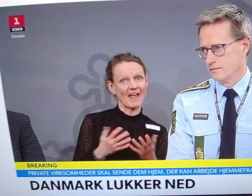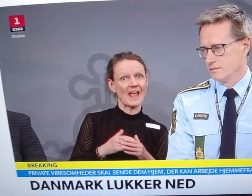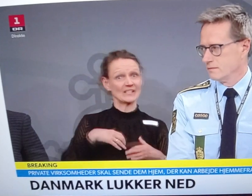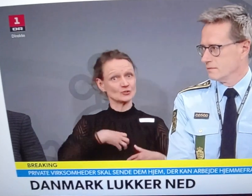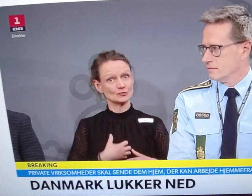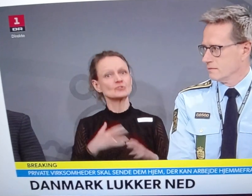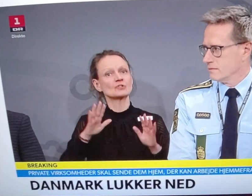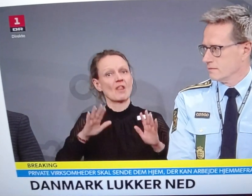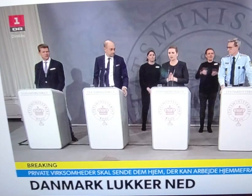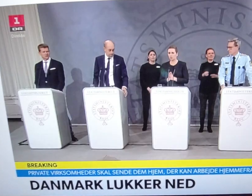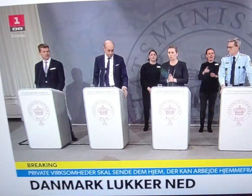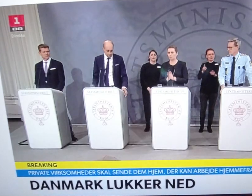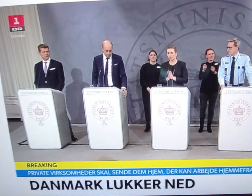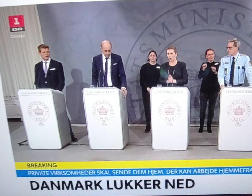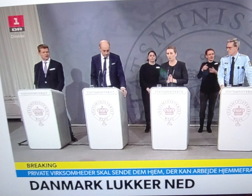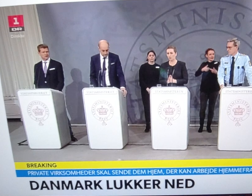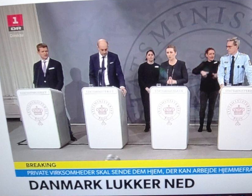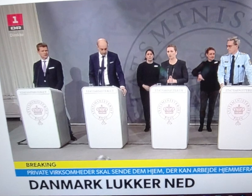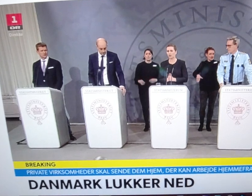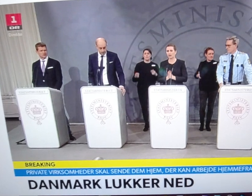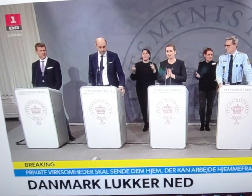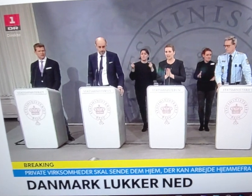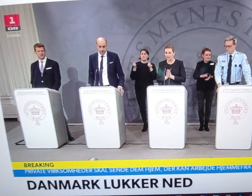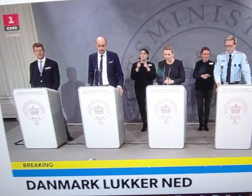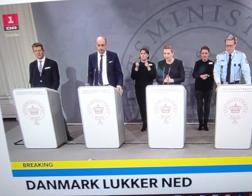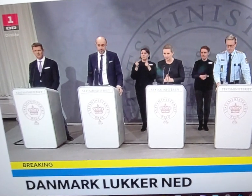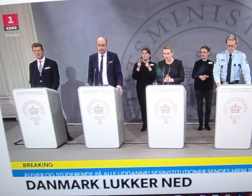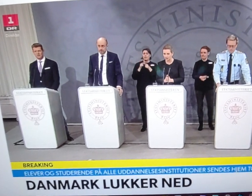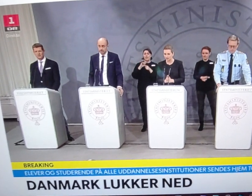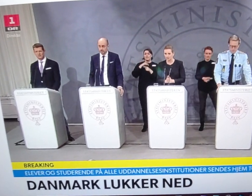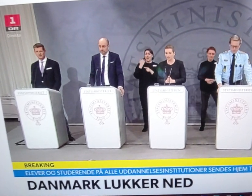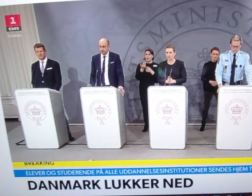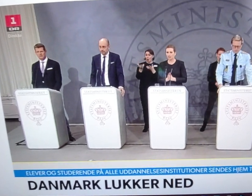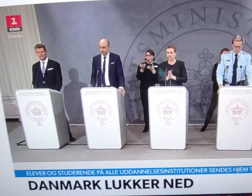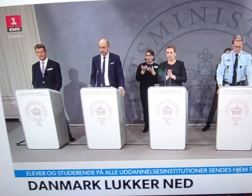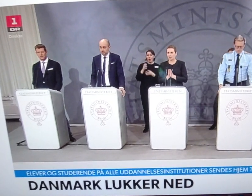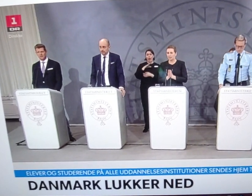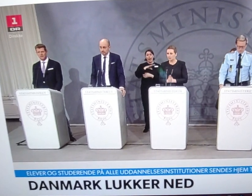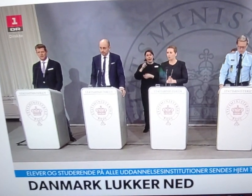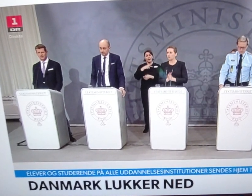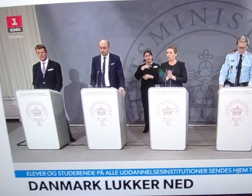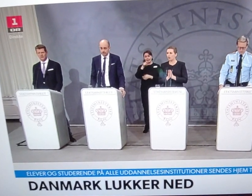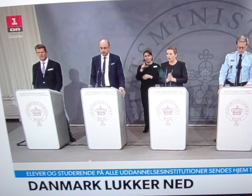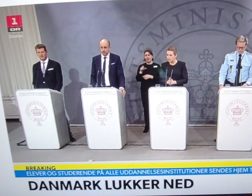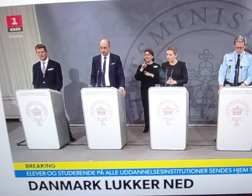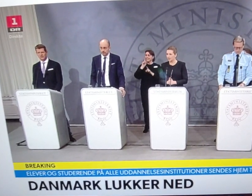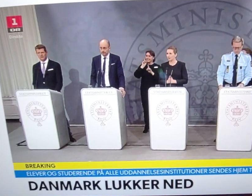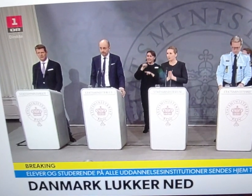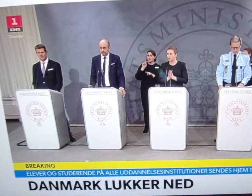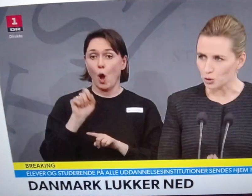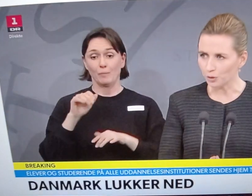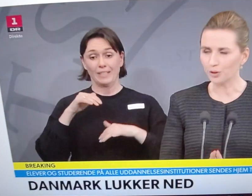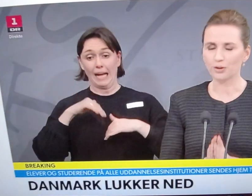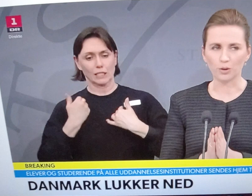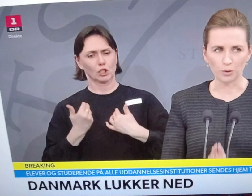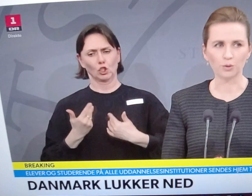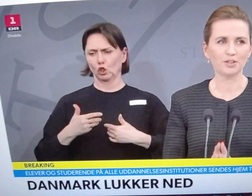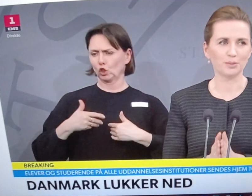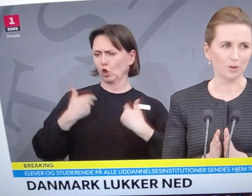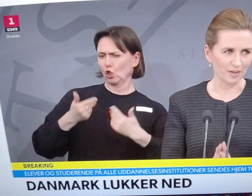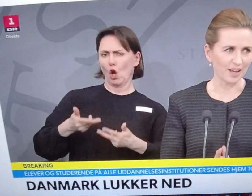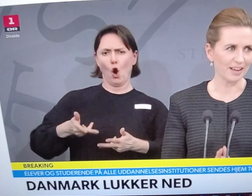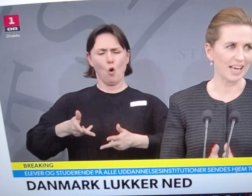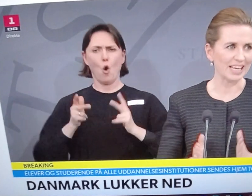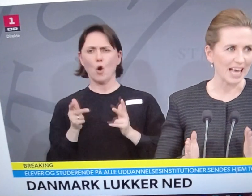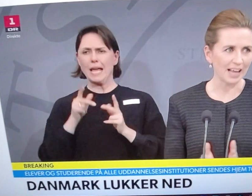Men vi har jo behov for, at alle danskere, ligegyldigt hvor raske og sunde og unge de